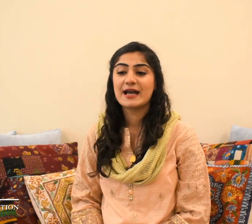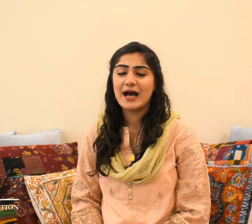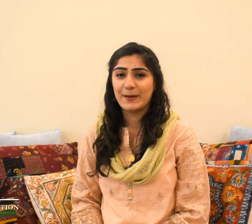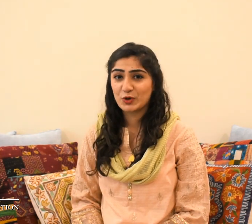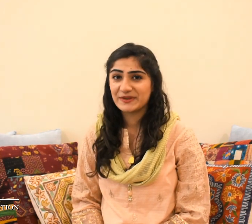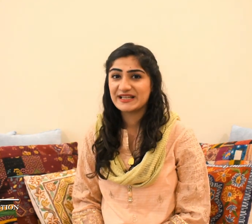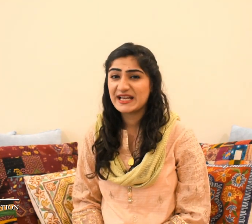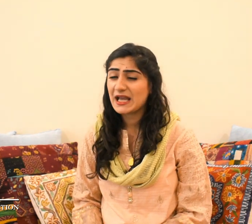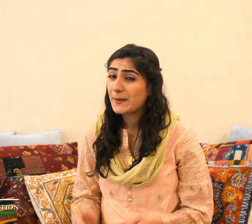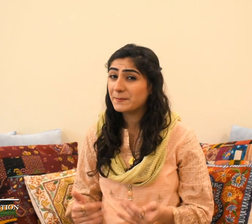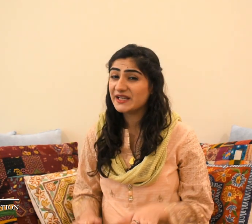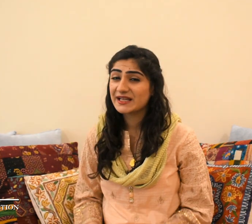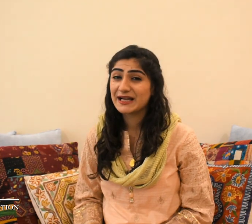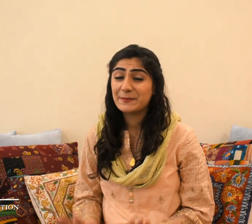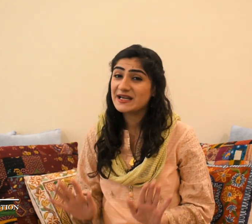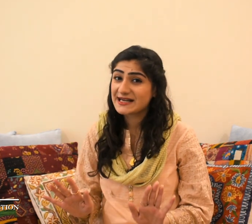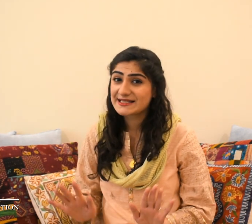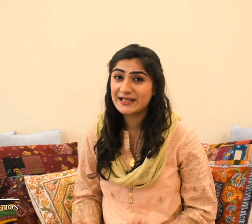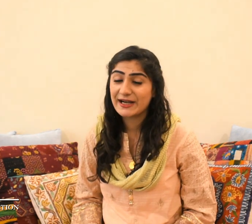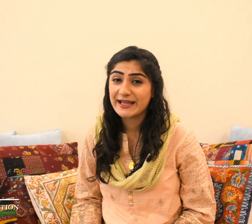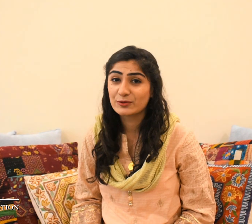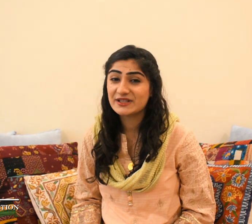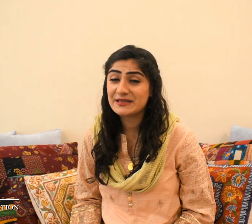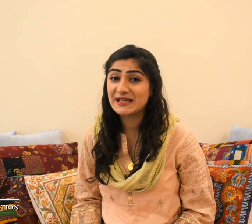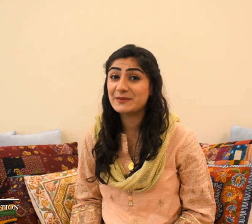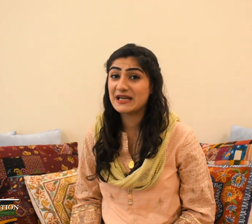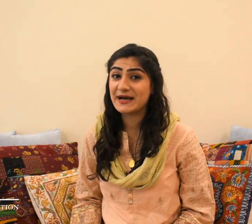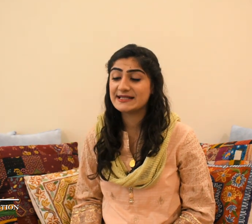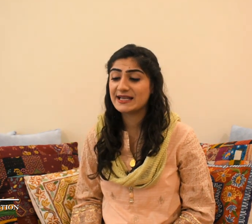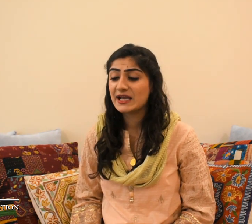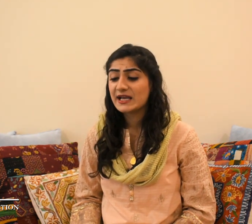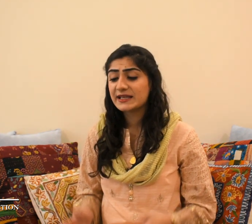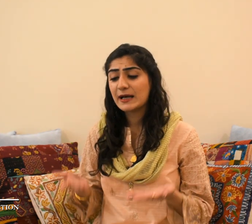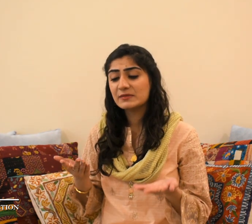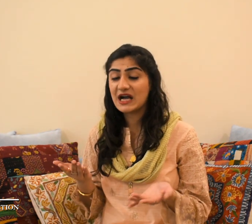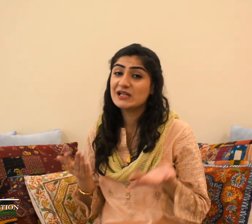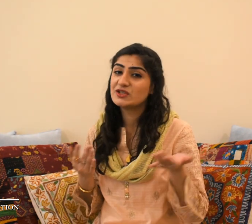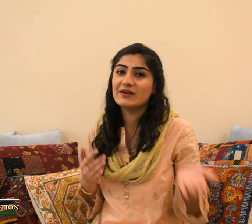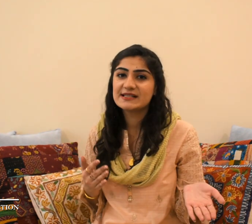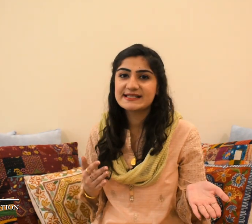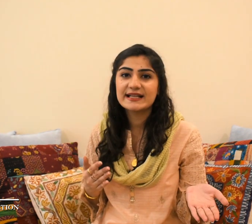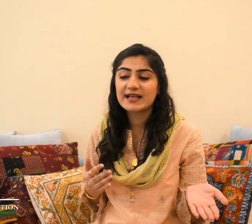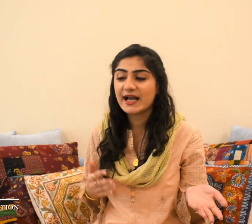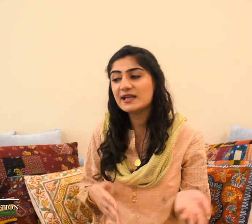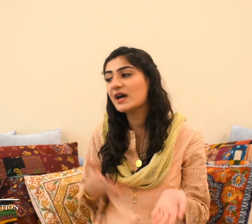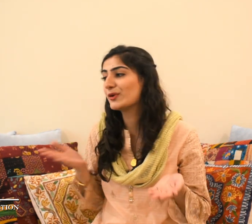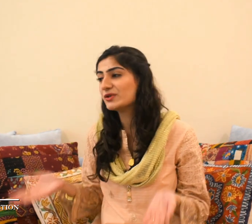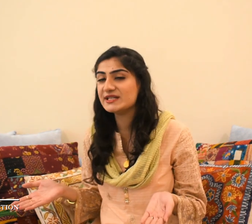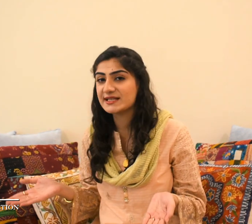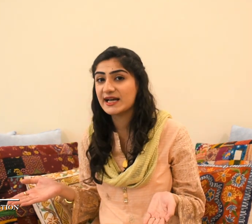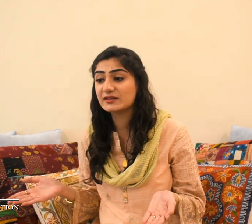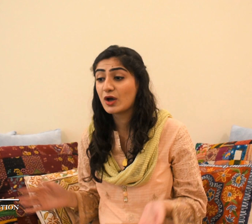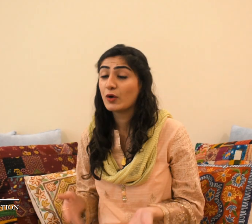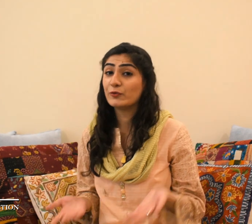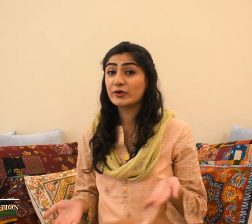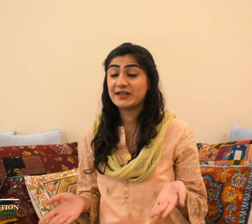है। आपको पता है मेरे घर में अक्सर लड़ाई होती थी मेरे भाई से कि हम दाल चावल के साथ खाएं या